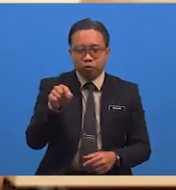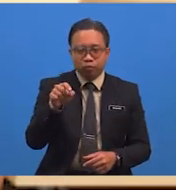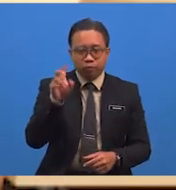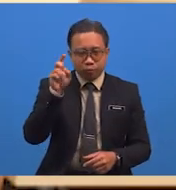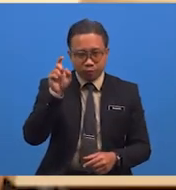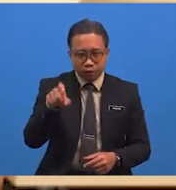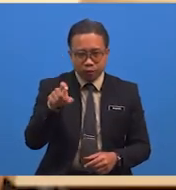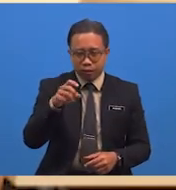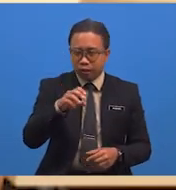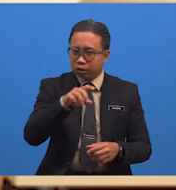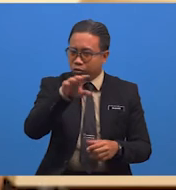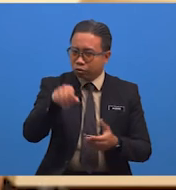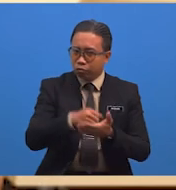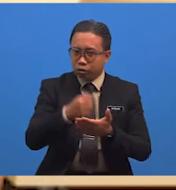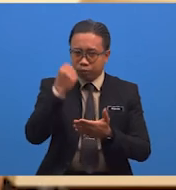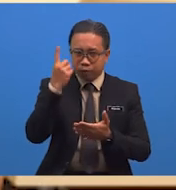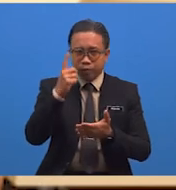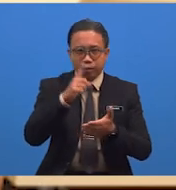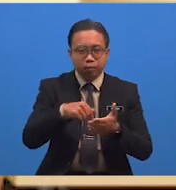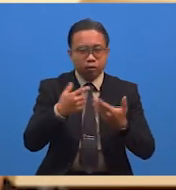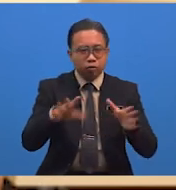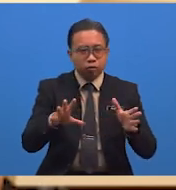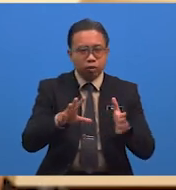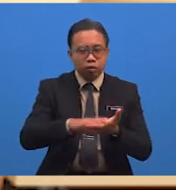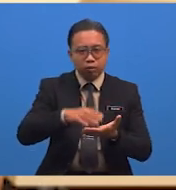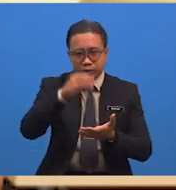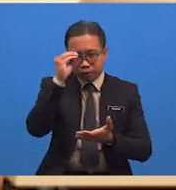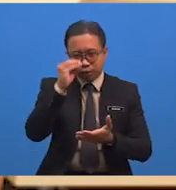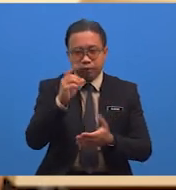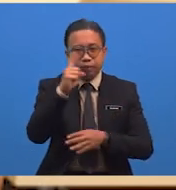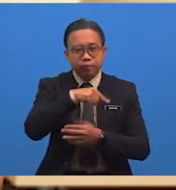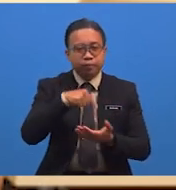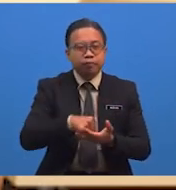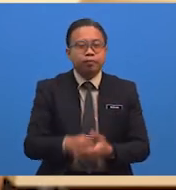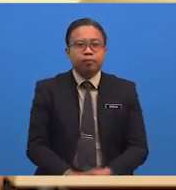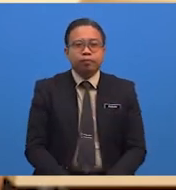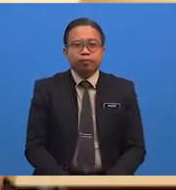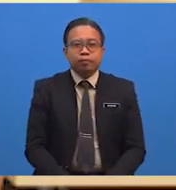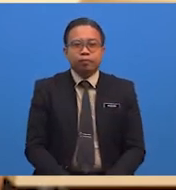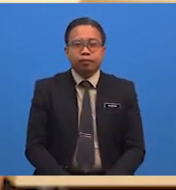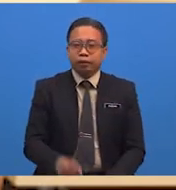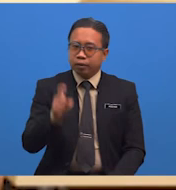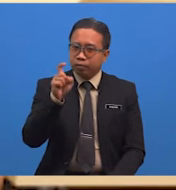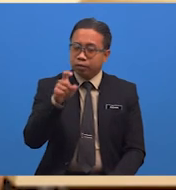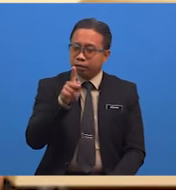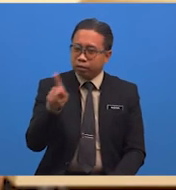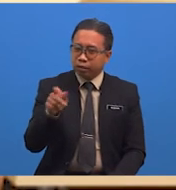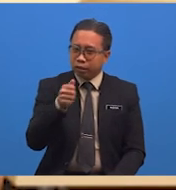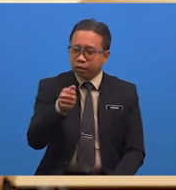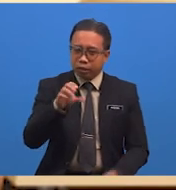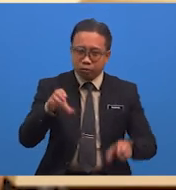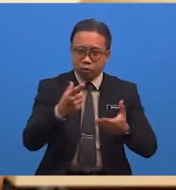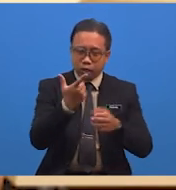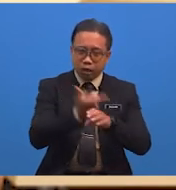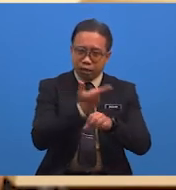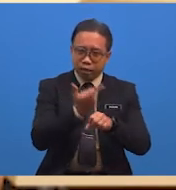memastikan anda benar-benar faham apa yang telah kita pelajari pada hari ini, pastikan anda